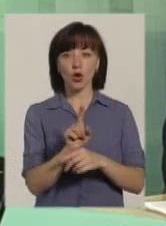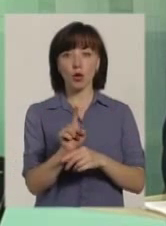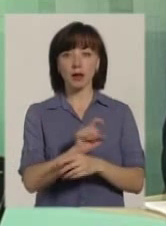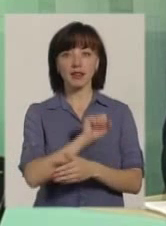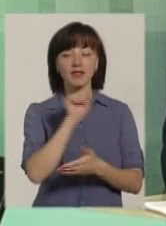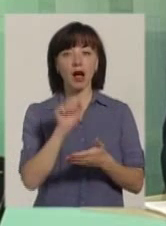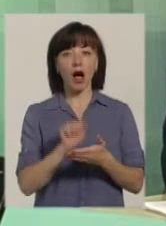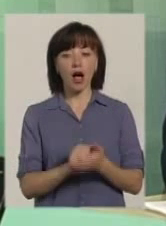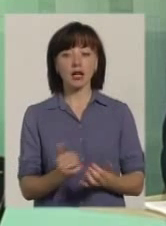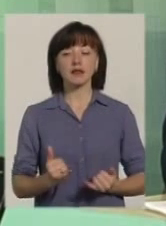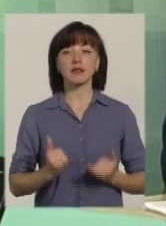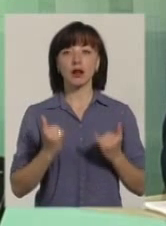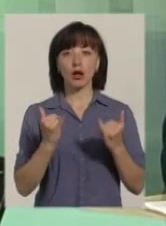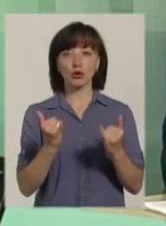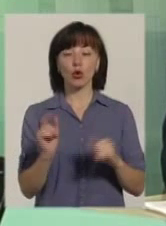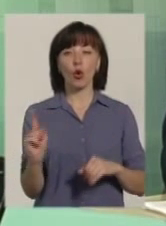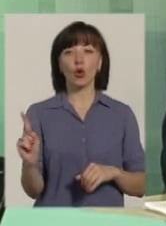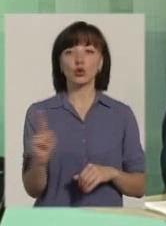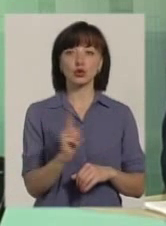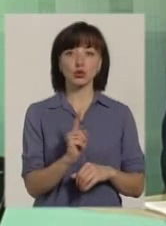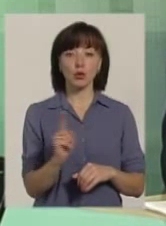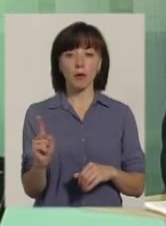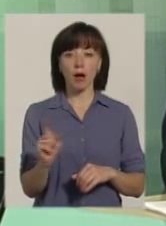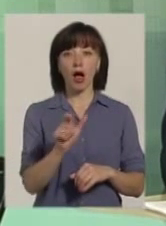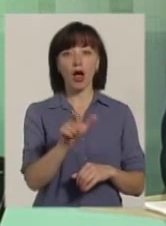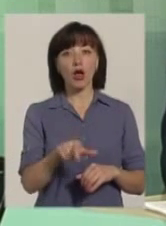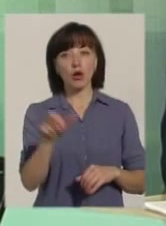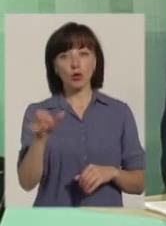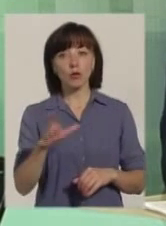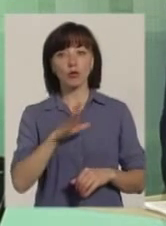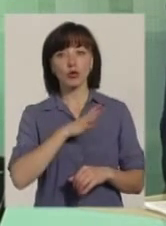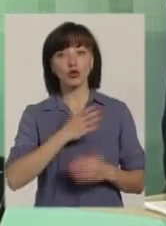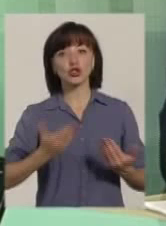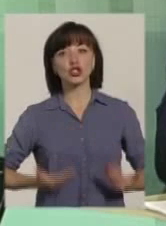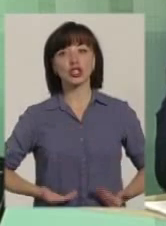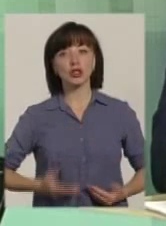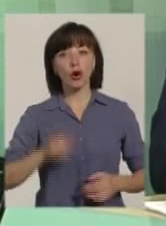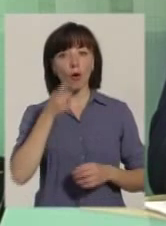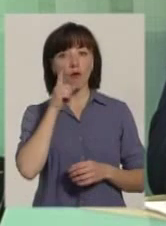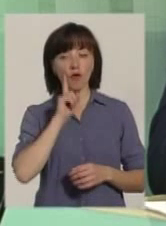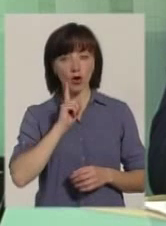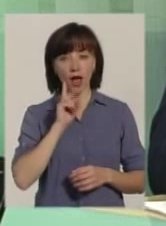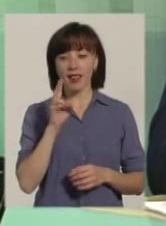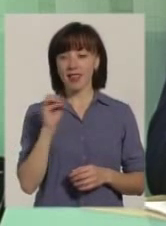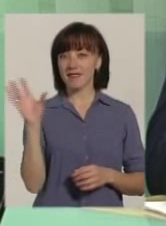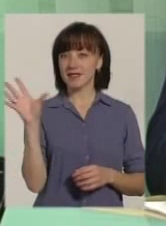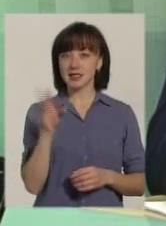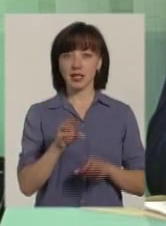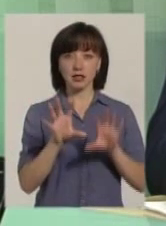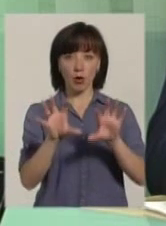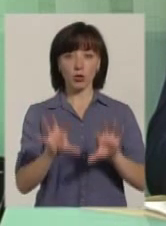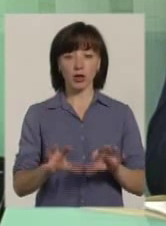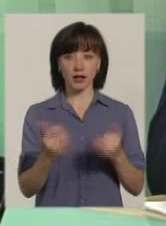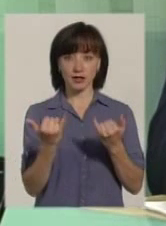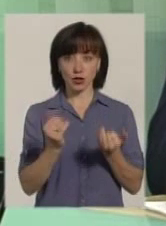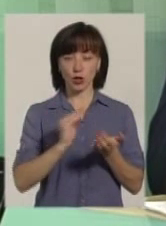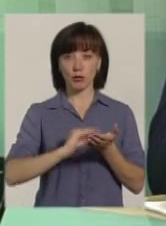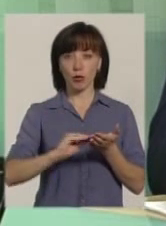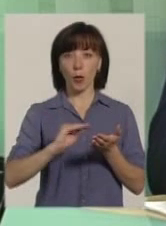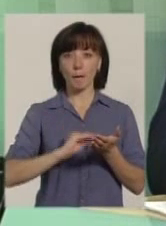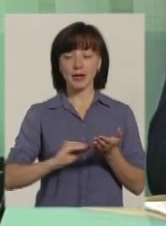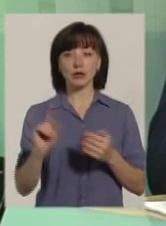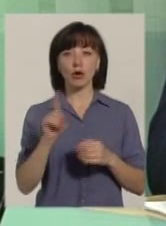актів для того, щоб громаді було жити комфортно. Тому що не все законодавчо сьогодні прописано, і те, що ми